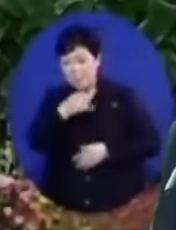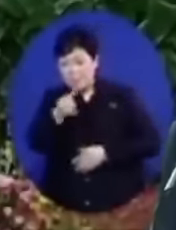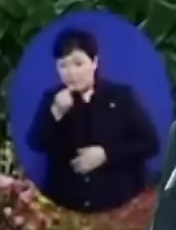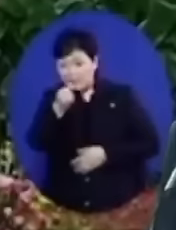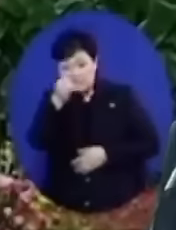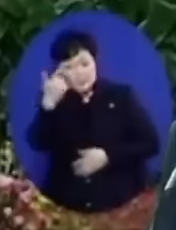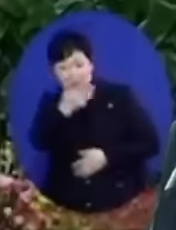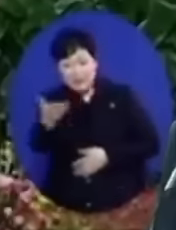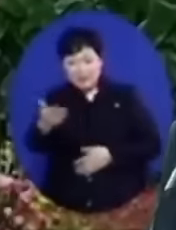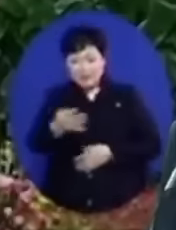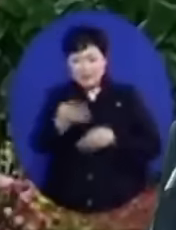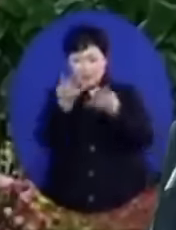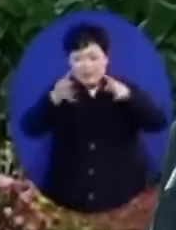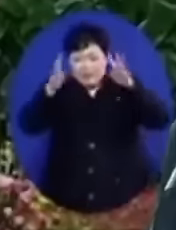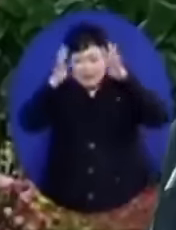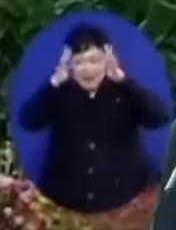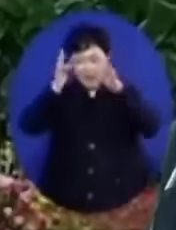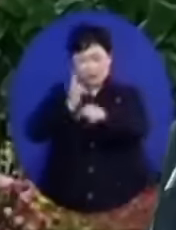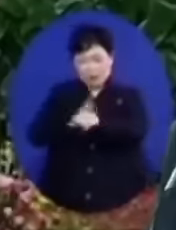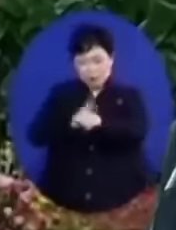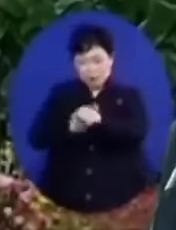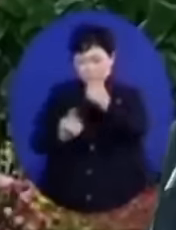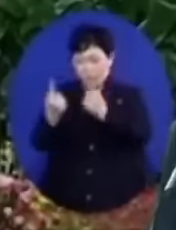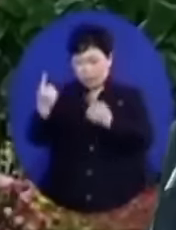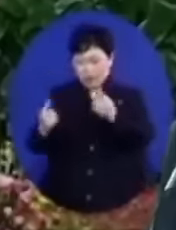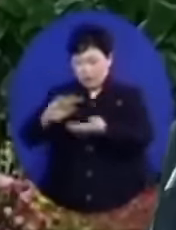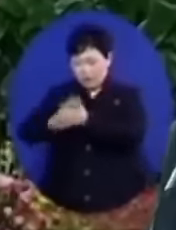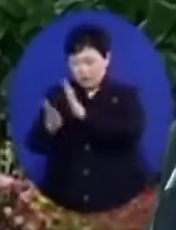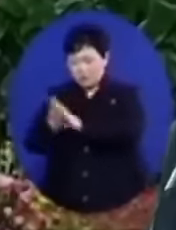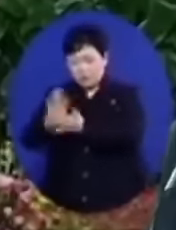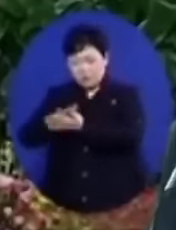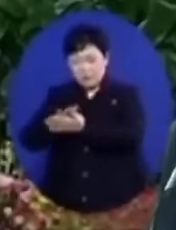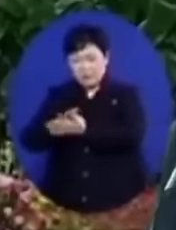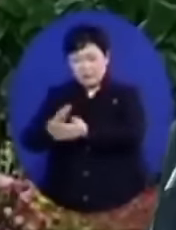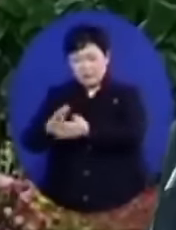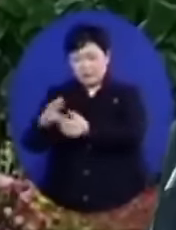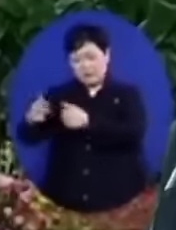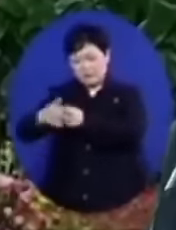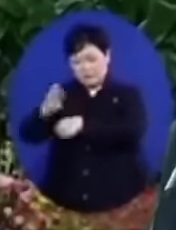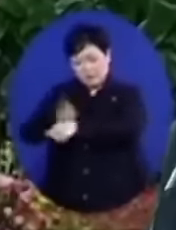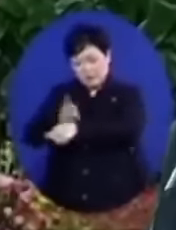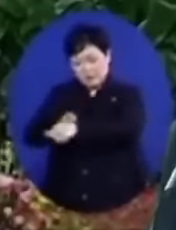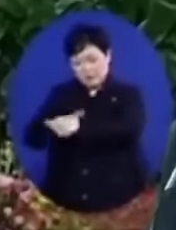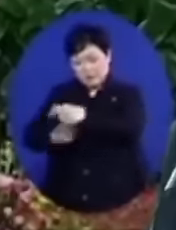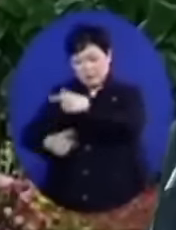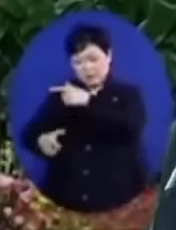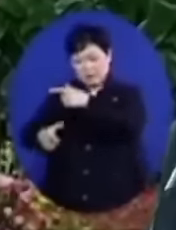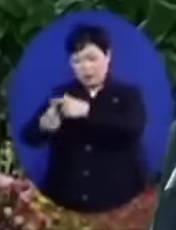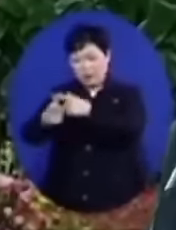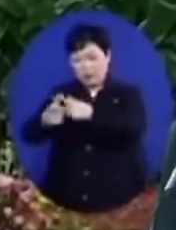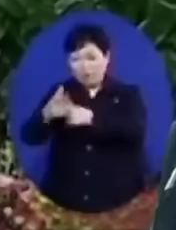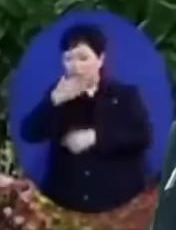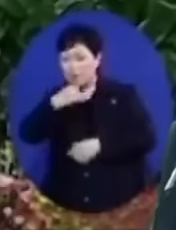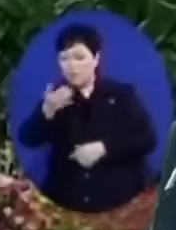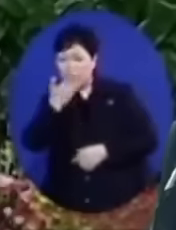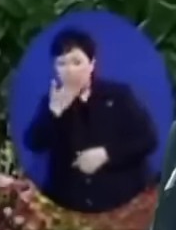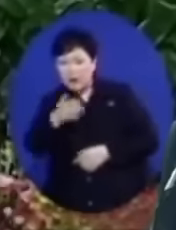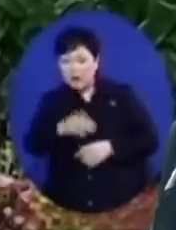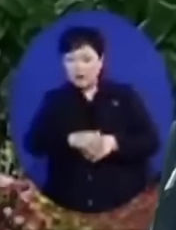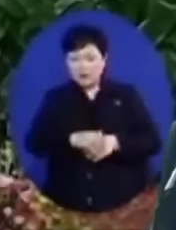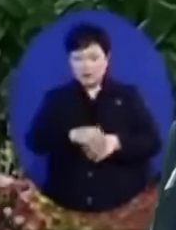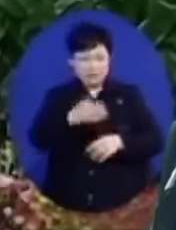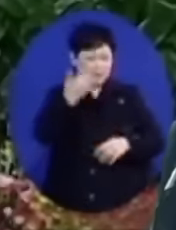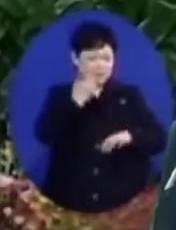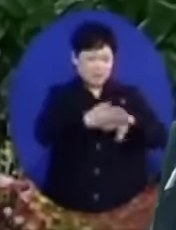유치원 교사보다 성공한 사람입니까? 커다란 외제자동차를 타는 사람은 띠꼬를 타는 사람보다 성공한